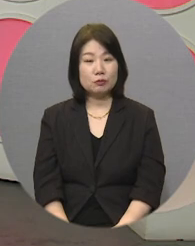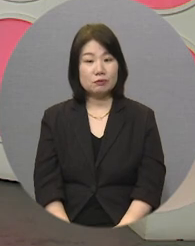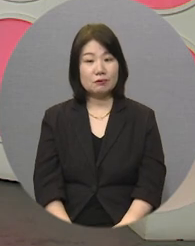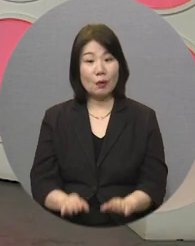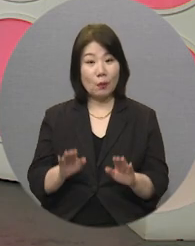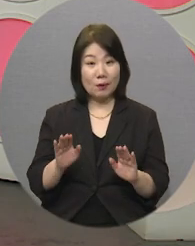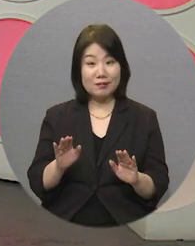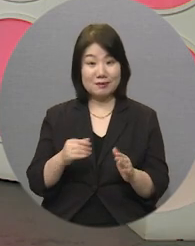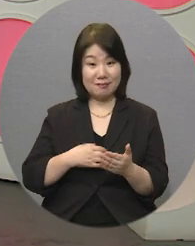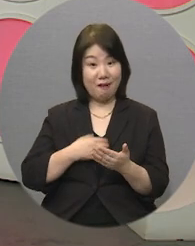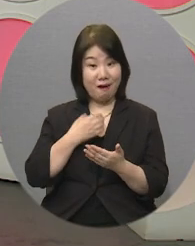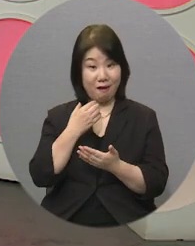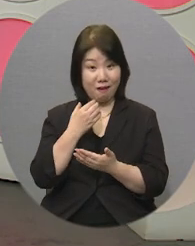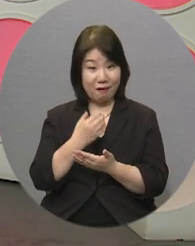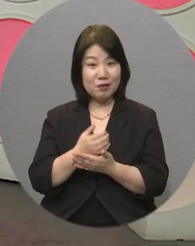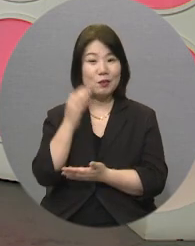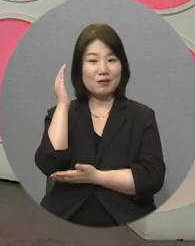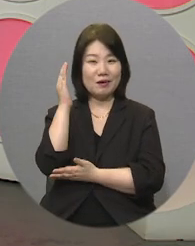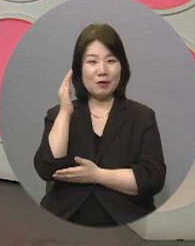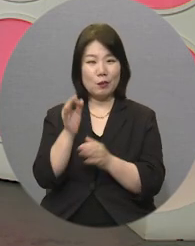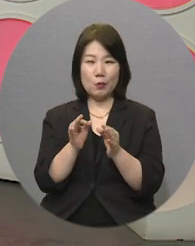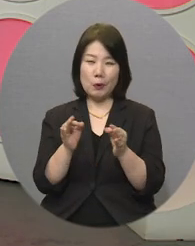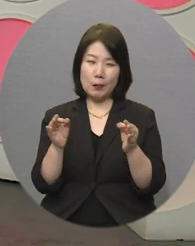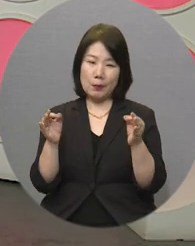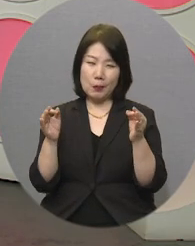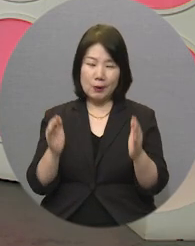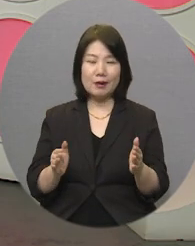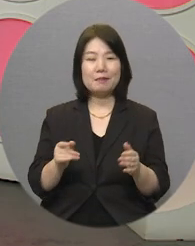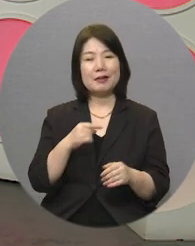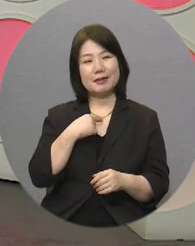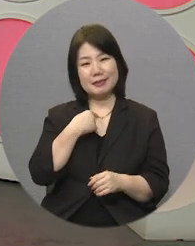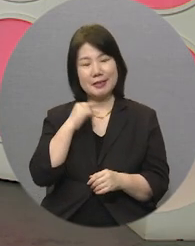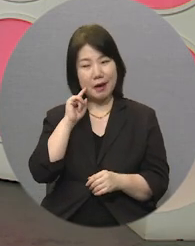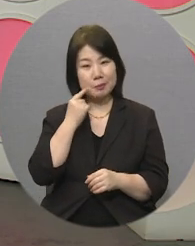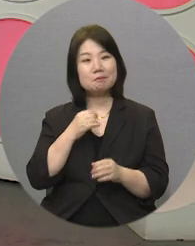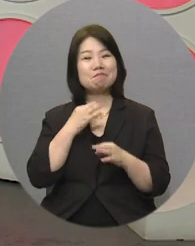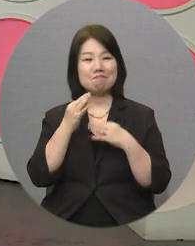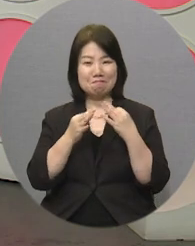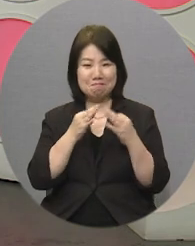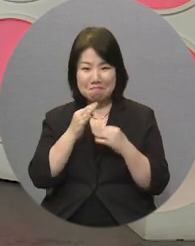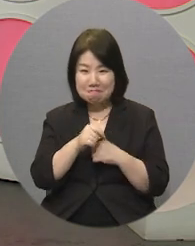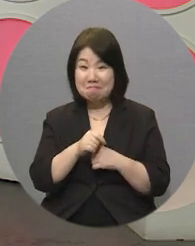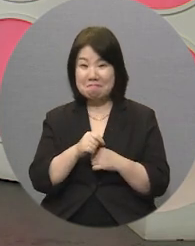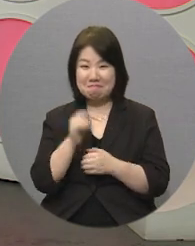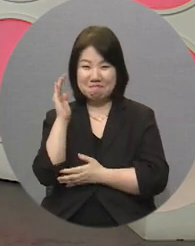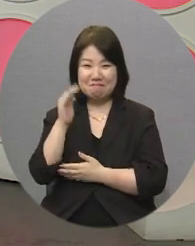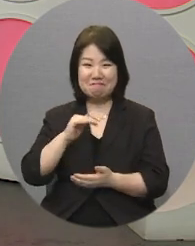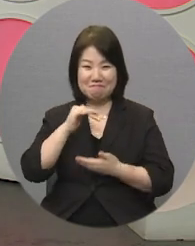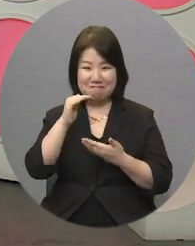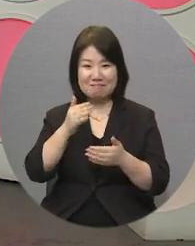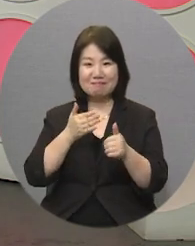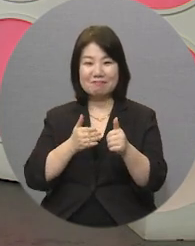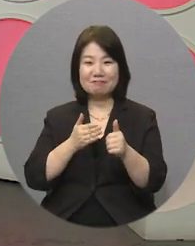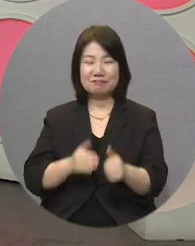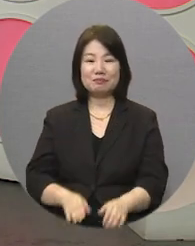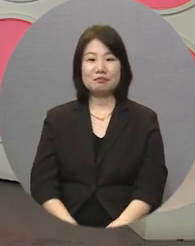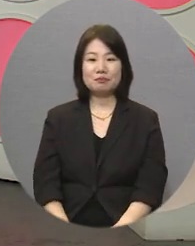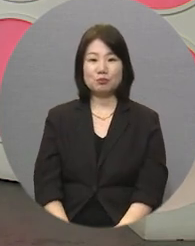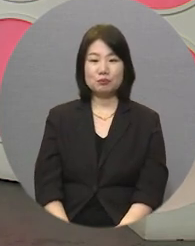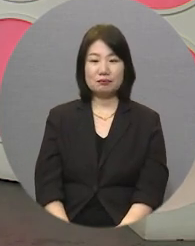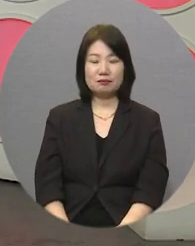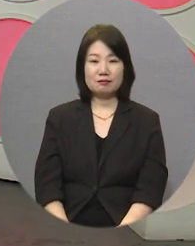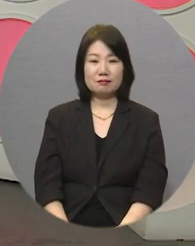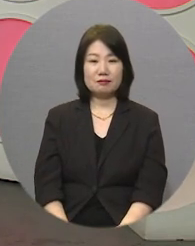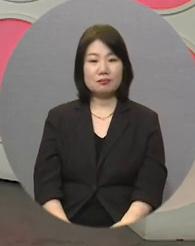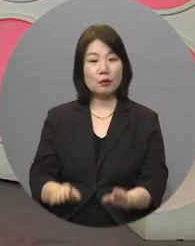오늘 또 감동사연 또 정희 씨 오랜만에 네, 또 맞습니다. 그 허스키한 목소리로 감동사연 한번 들려주시죠. 네. 네. 자,